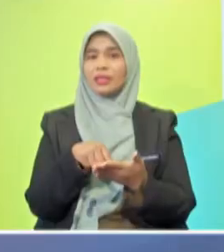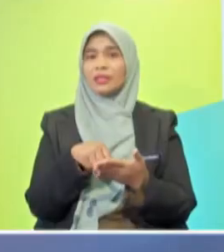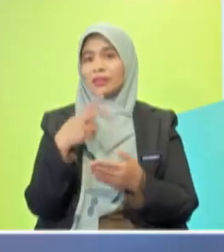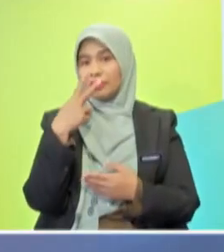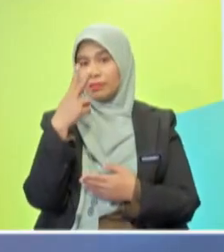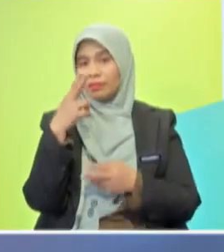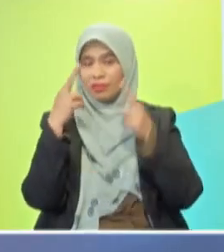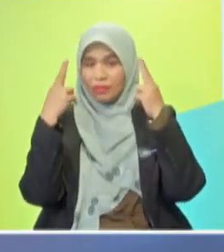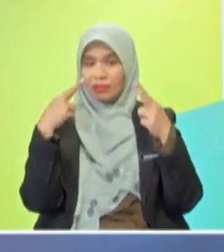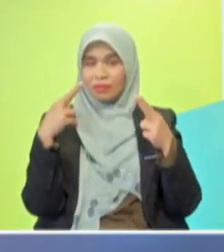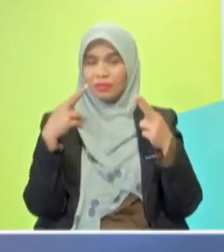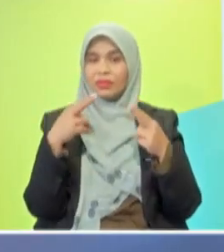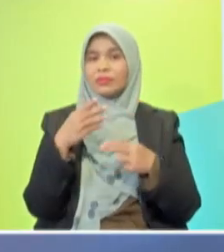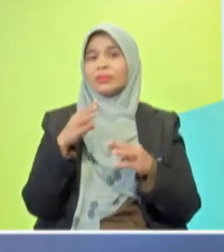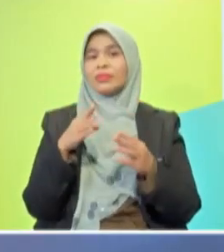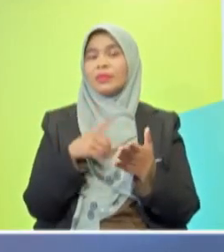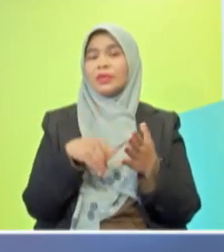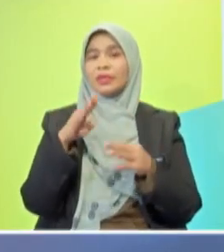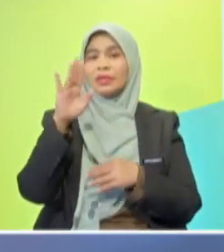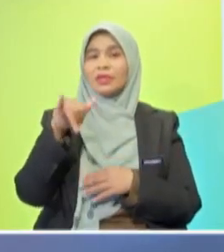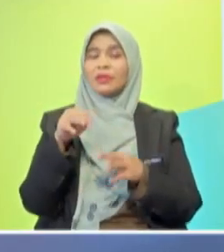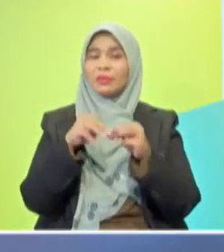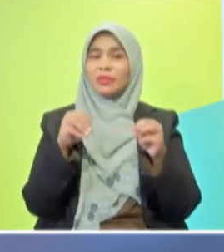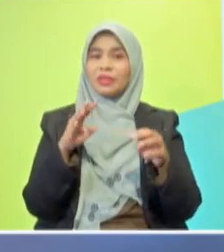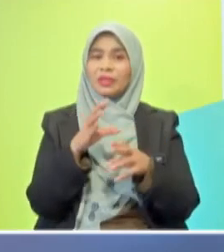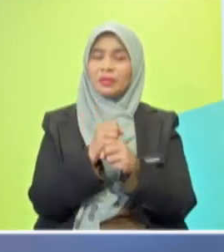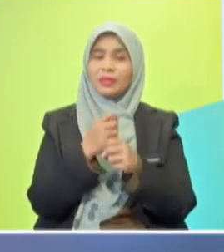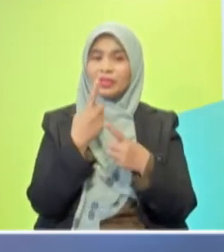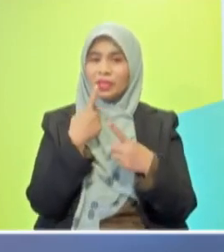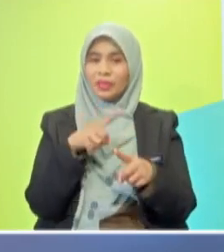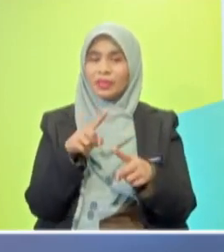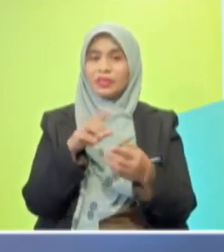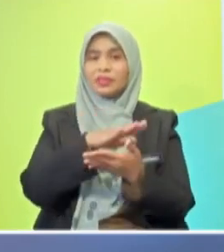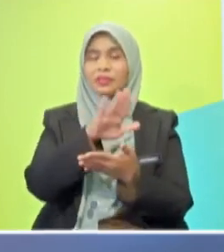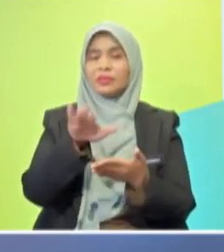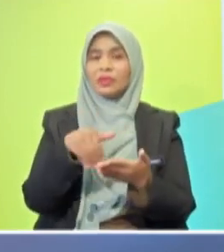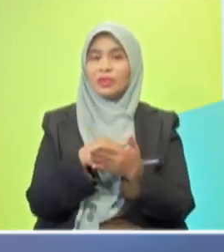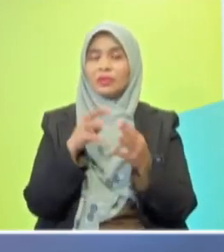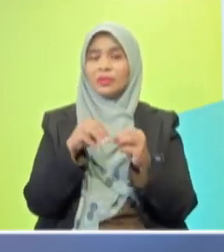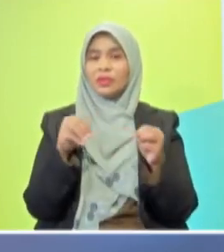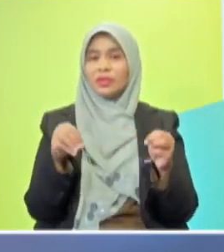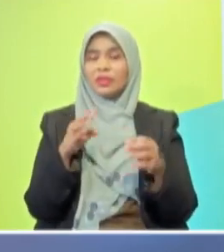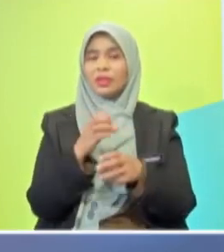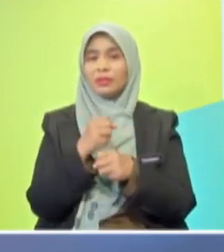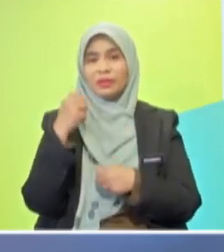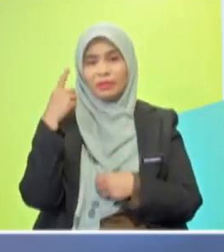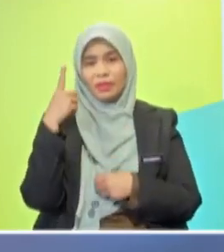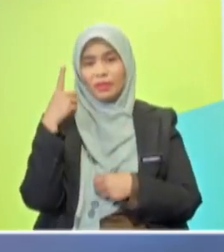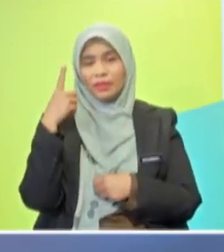Ustazah, apa yang murid-murid telah dapat jawab tadi, keseluruhan soalan tu murid-murid dapat jawab dan murid